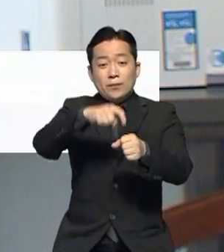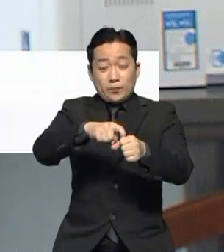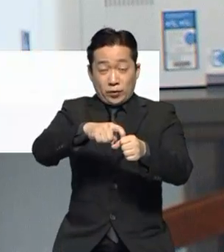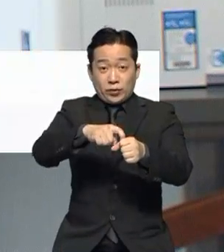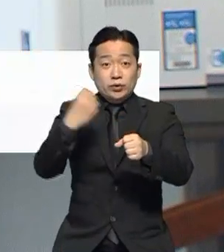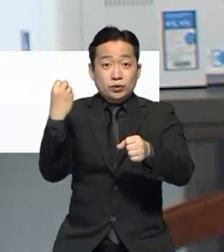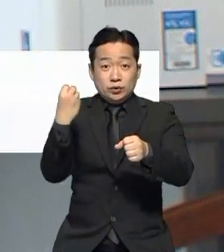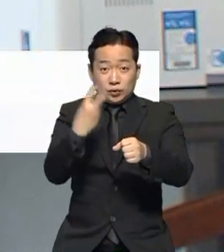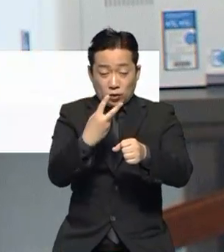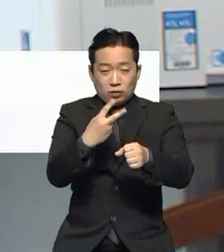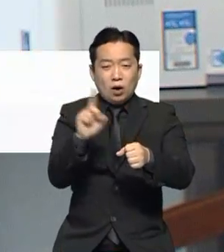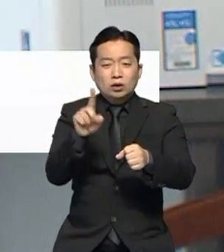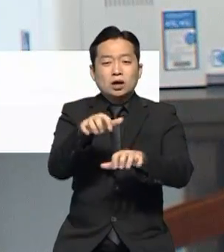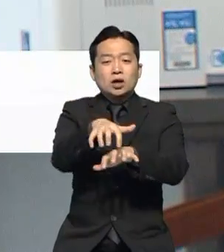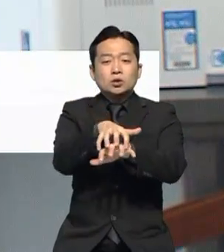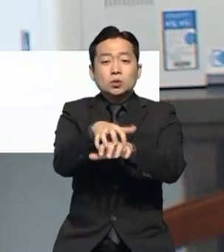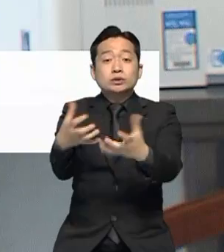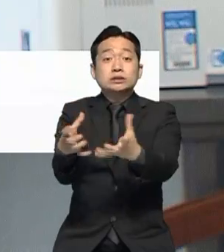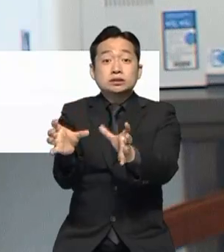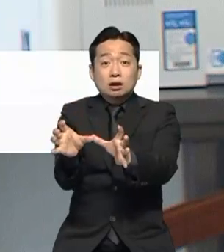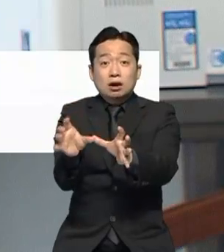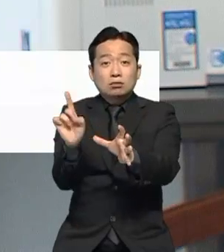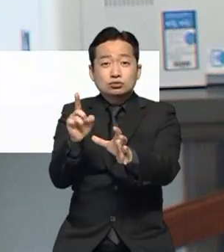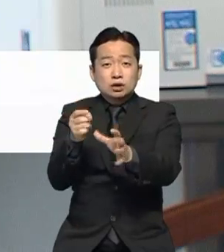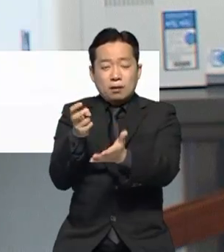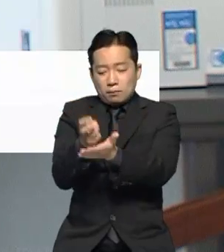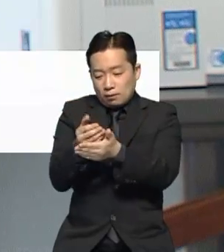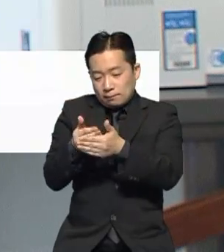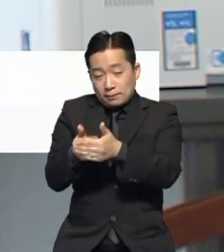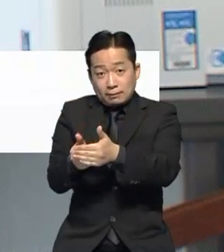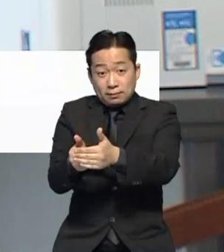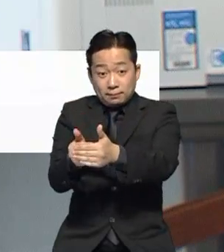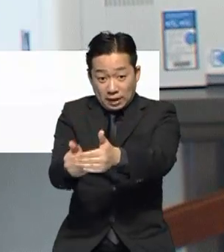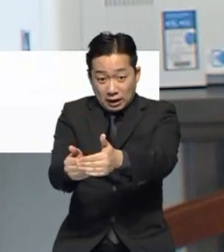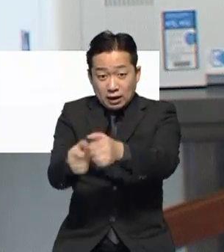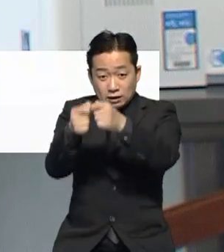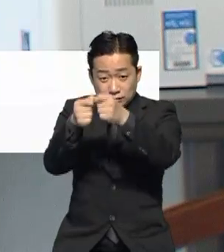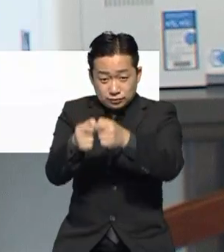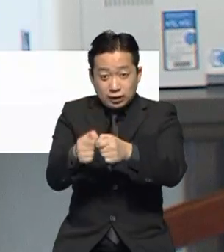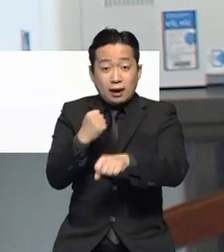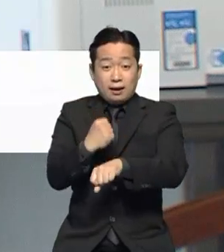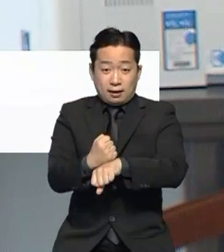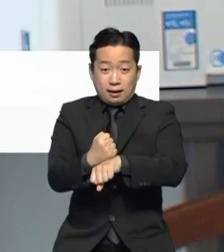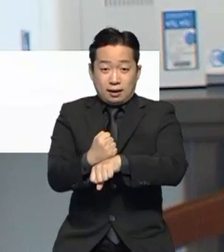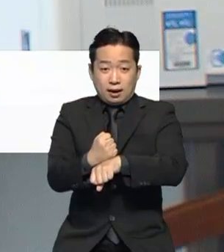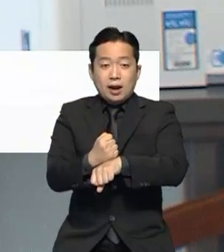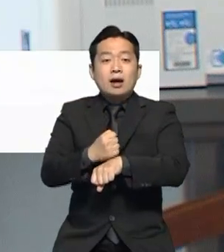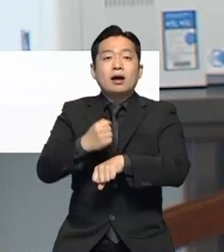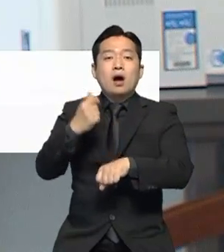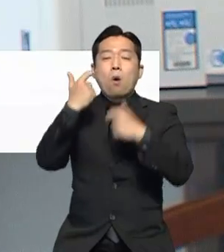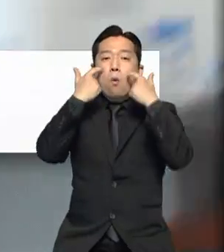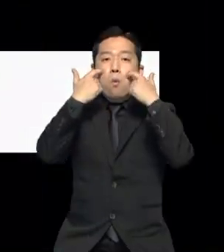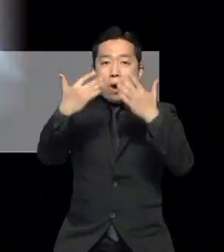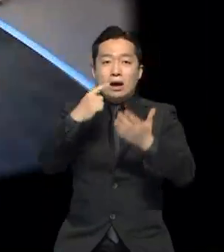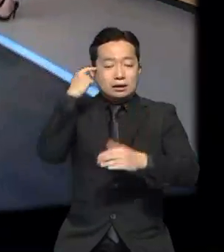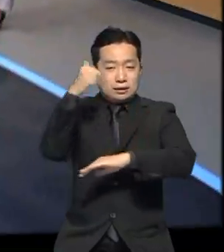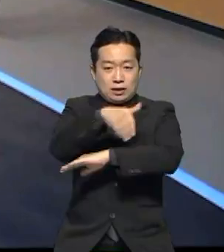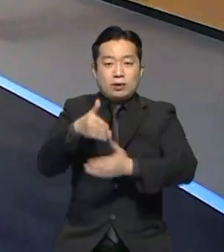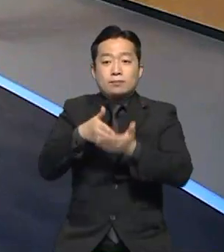아니라 어느 조직에서 어떤 절차를 거쳐서 구체적으로 진행하는 것에 대한 청사진을 제시해야